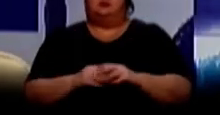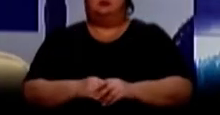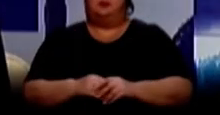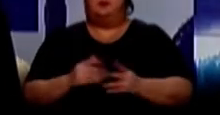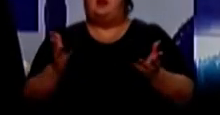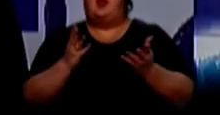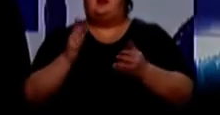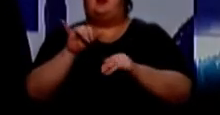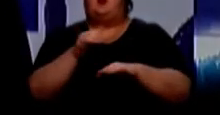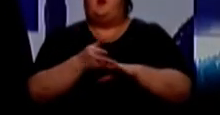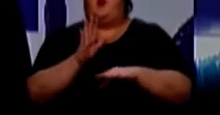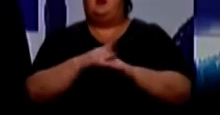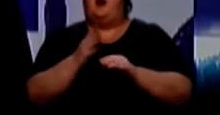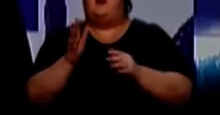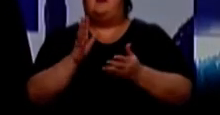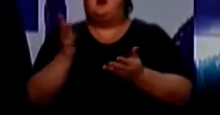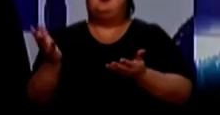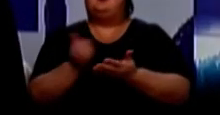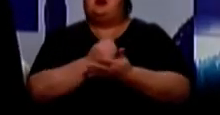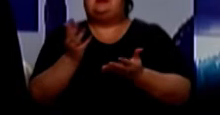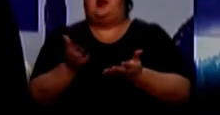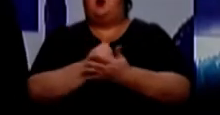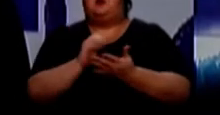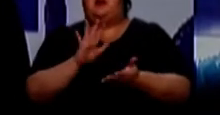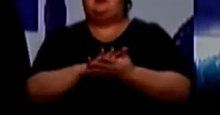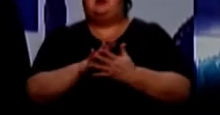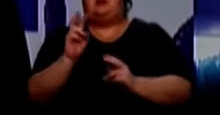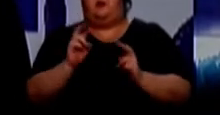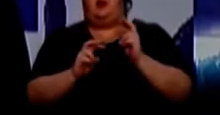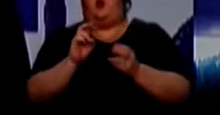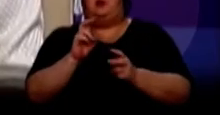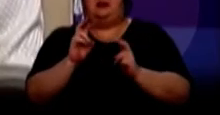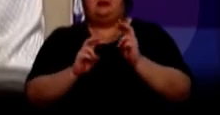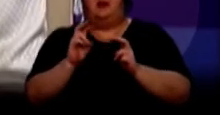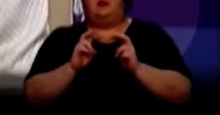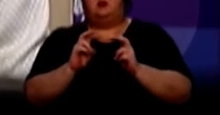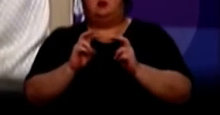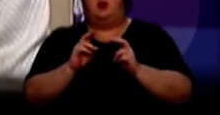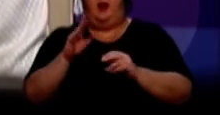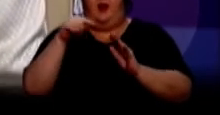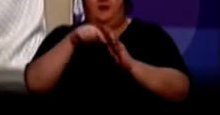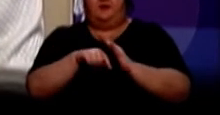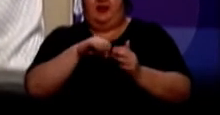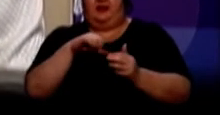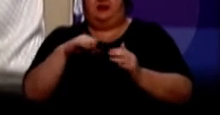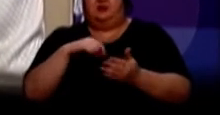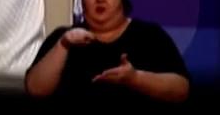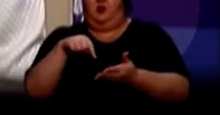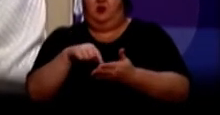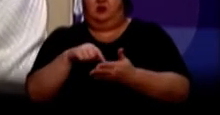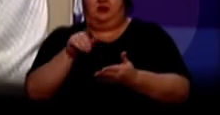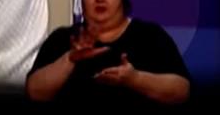шанси отримати сміттєпереробний завод, з огляду на те, що ви розповіли? Власне, в самому місті в нас не планується.